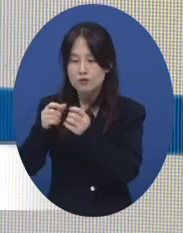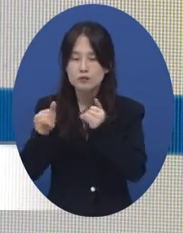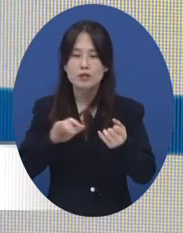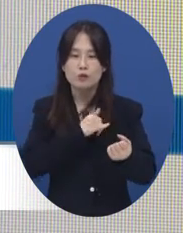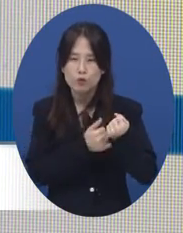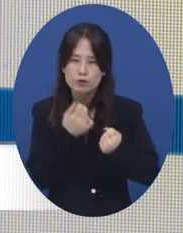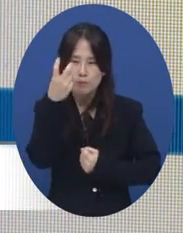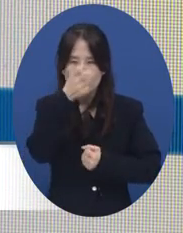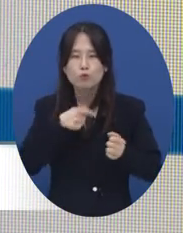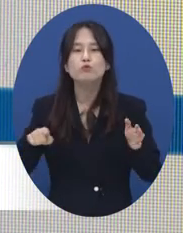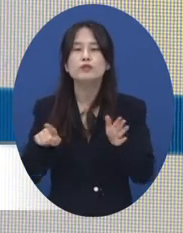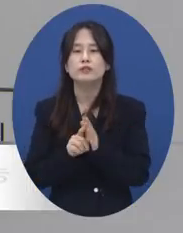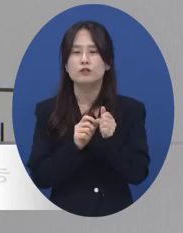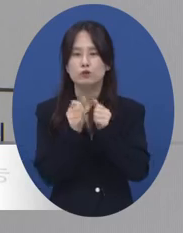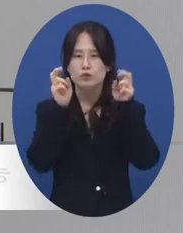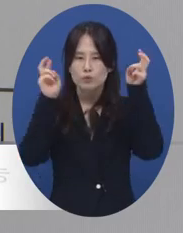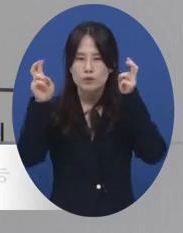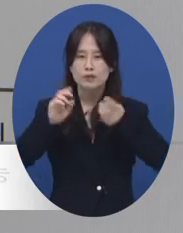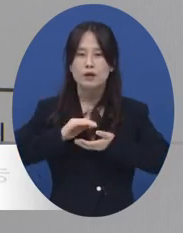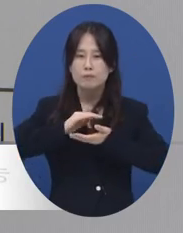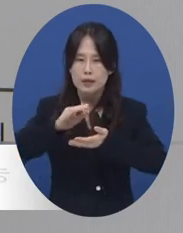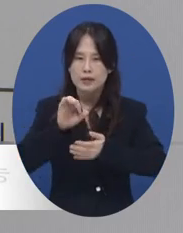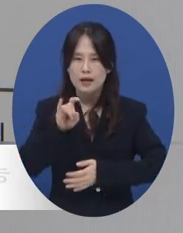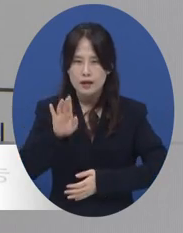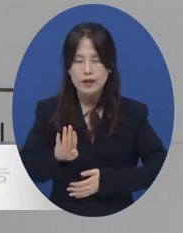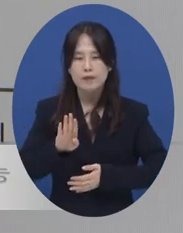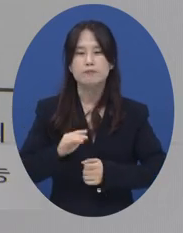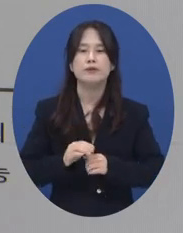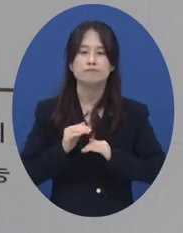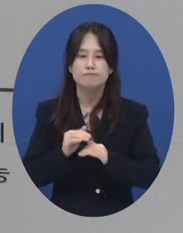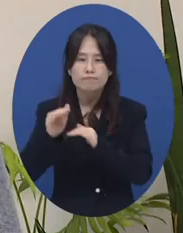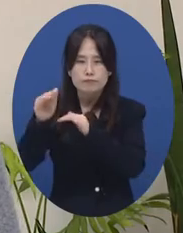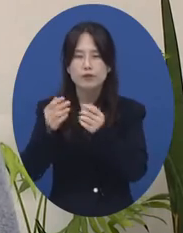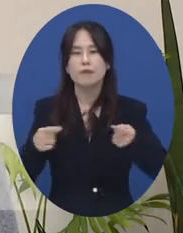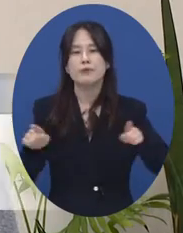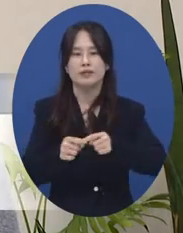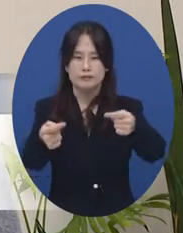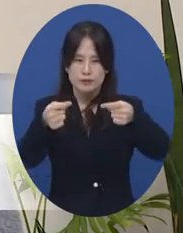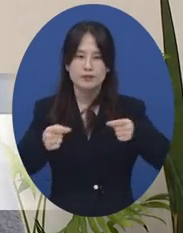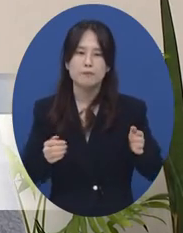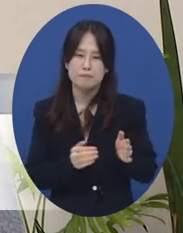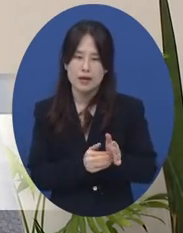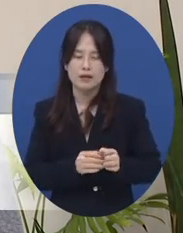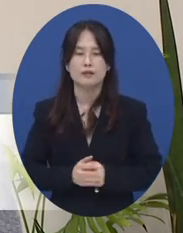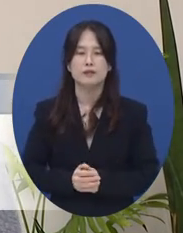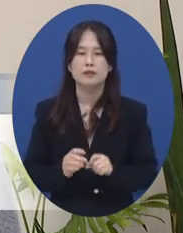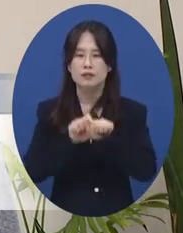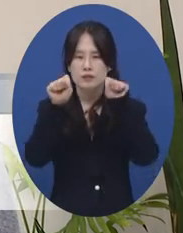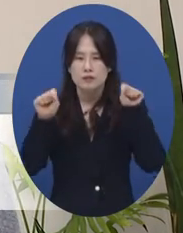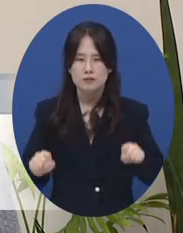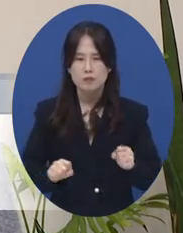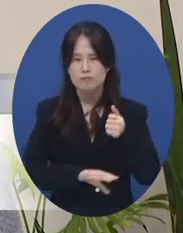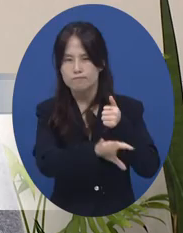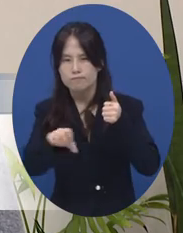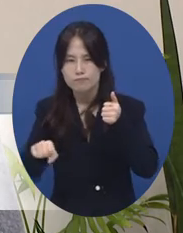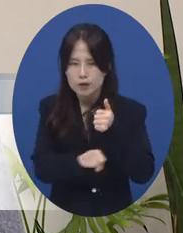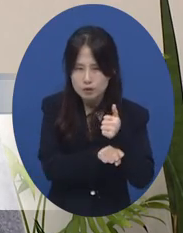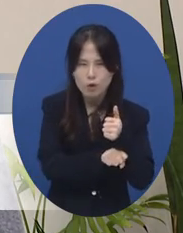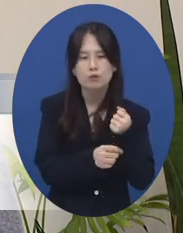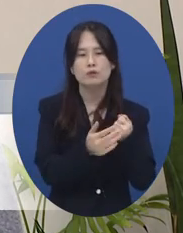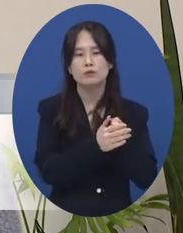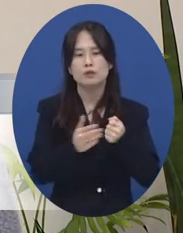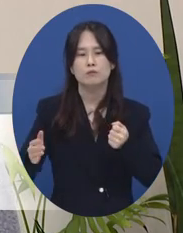위한 경기도 주식회사의 0 배달앱 구축에 함께 하게 됩니다 그렇다고 굉장히 독과 정으로 향 암으로 인해서 소비자